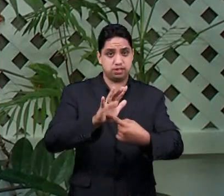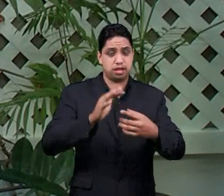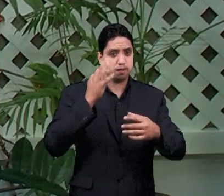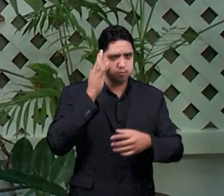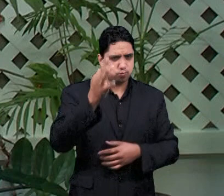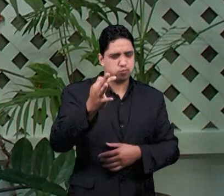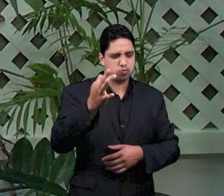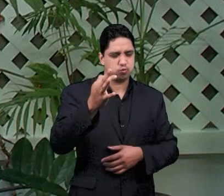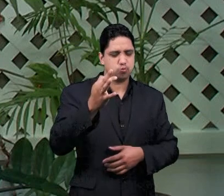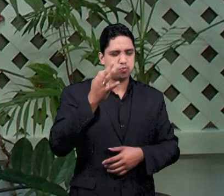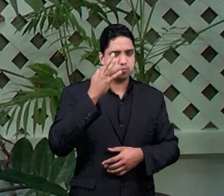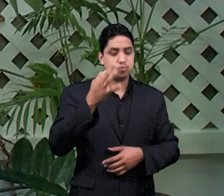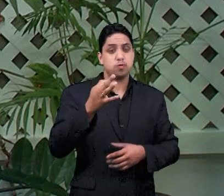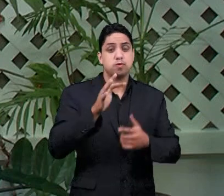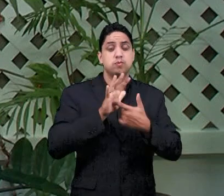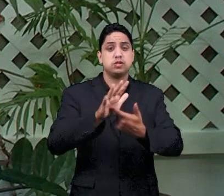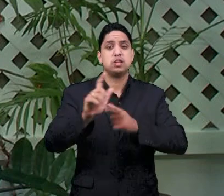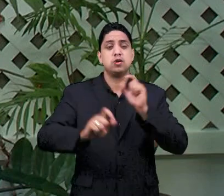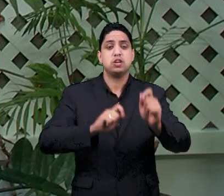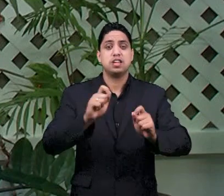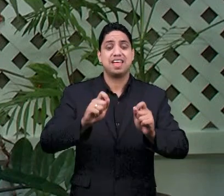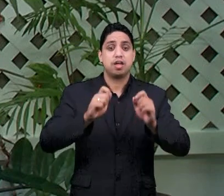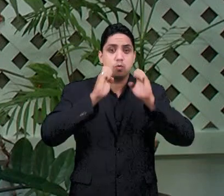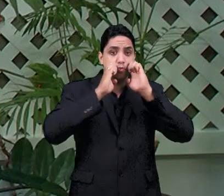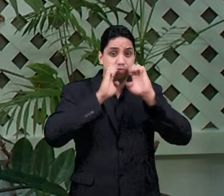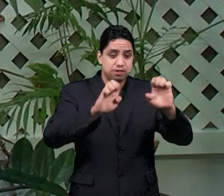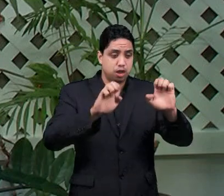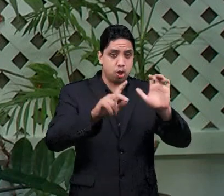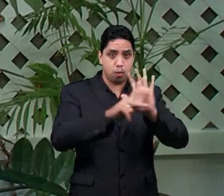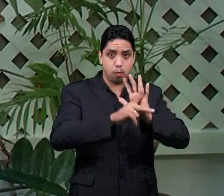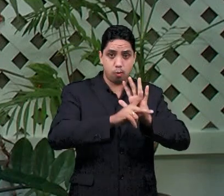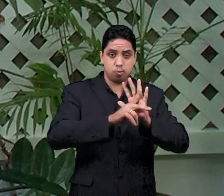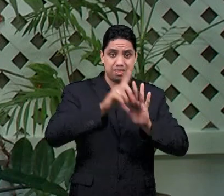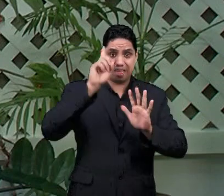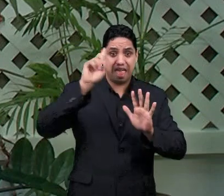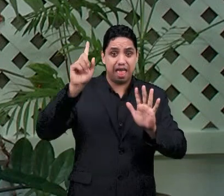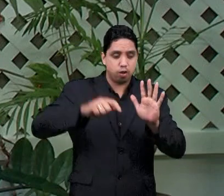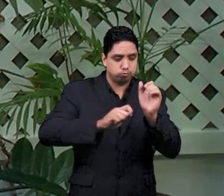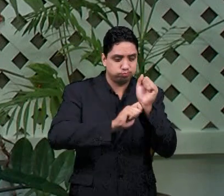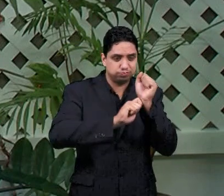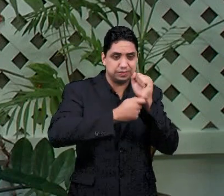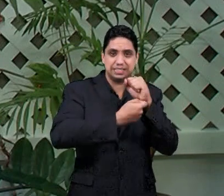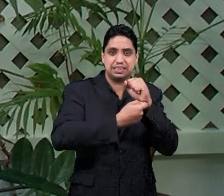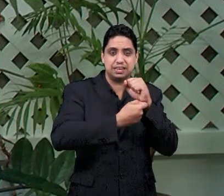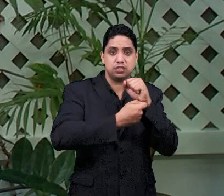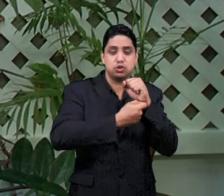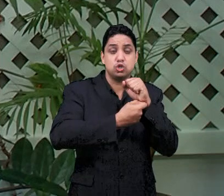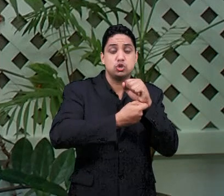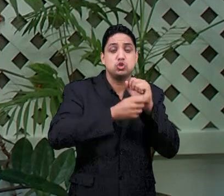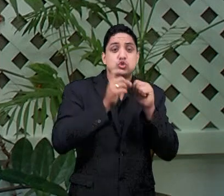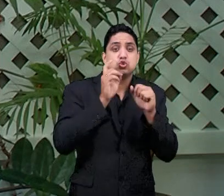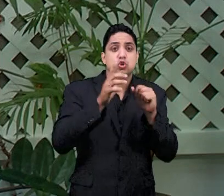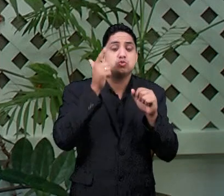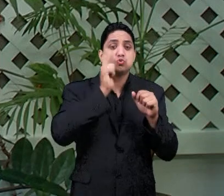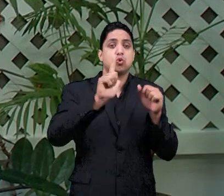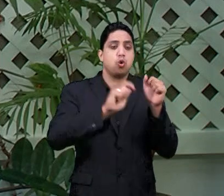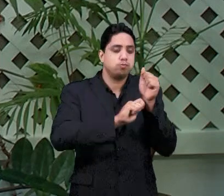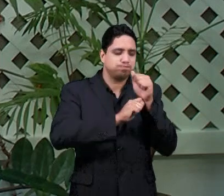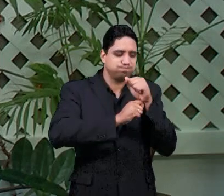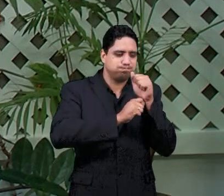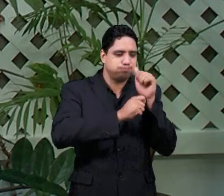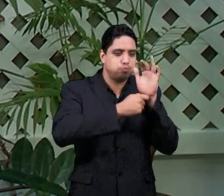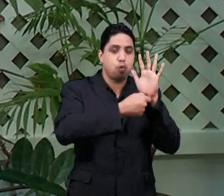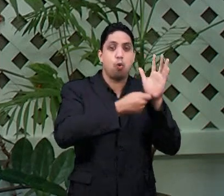de s'exprimer. Et nous allons entrer dans ce sujet pour montrer que l'évangile, c'est un mystère, que les gens ne